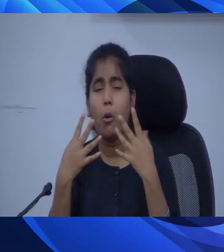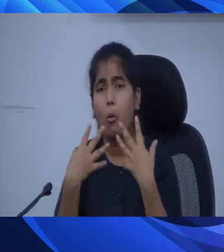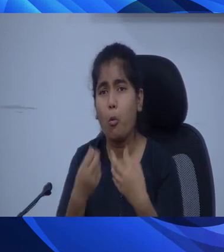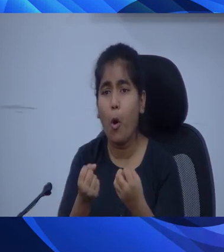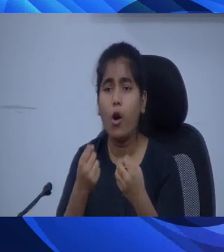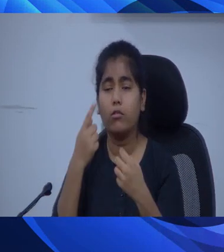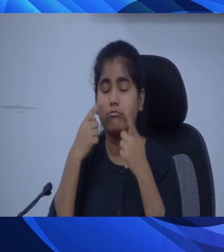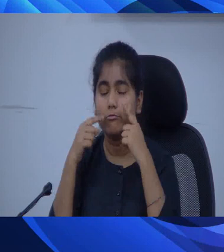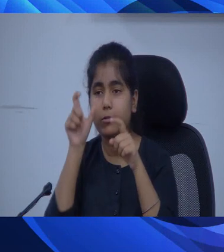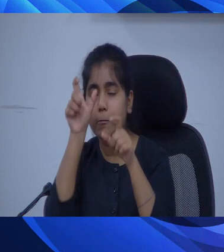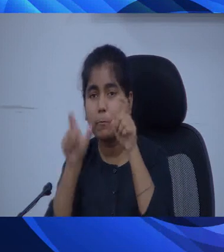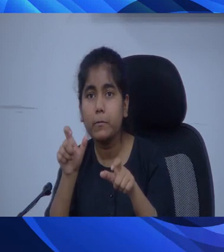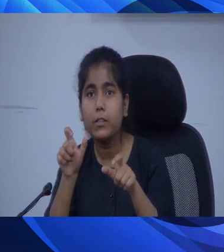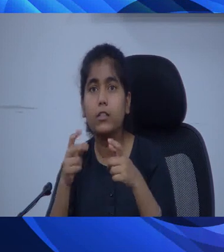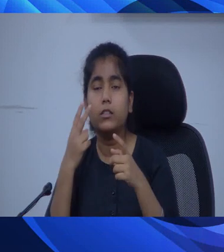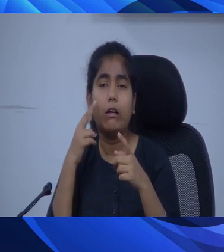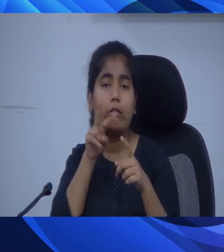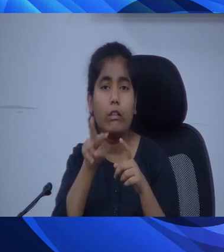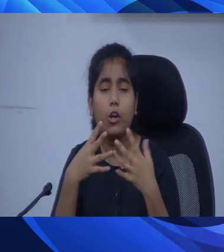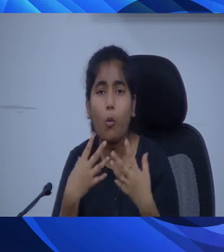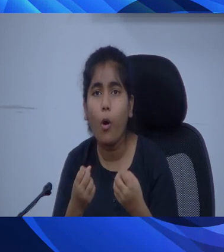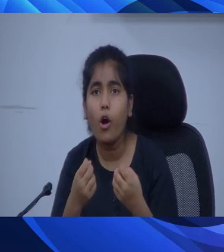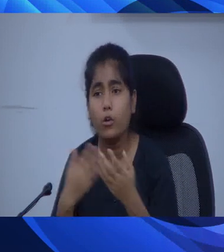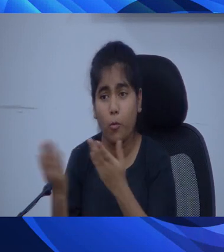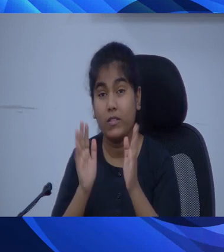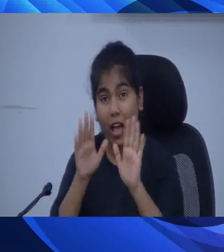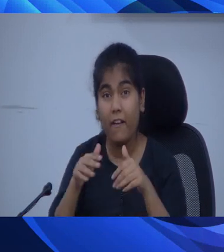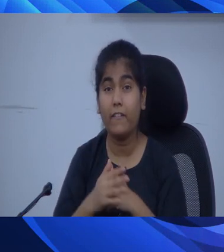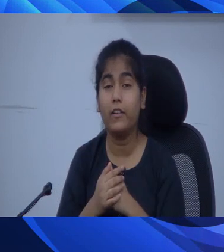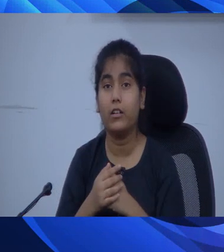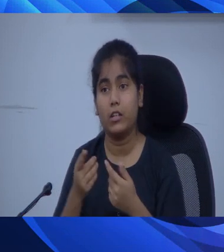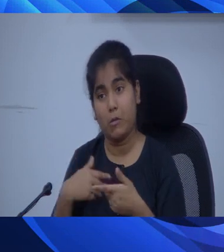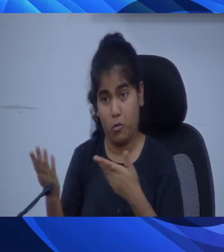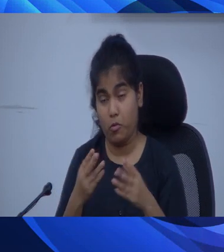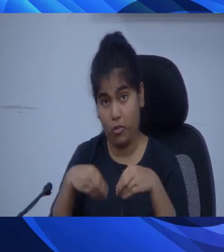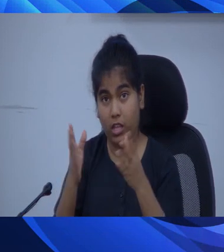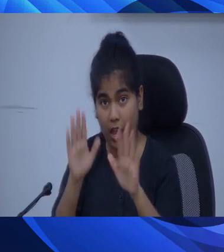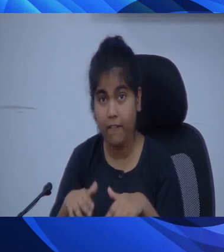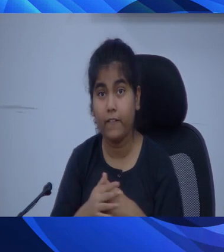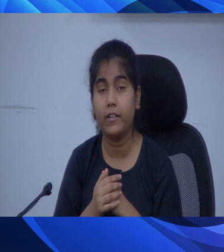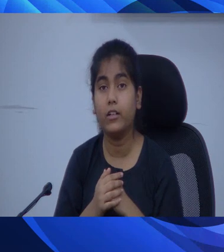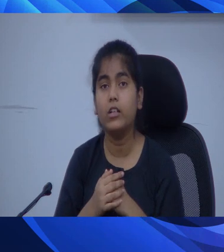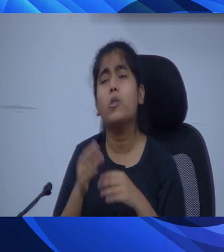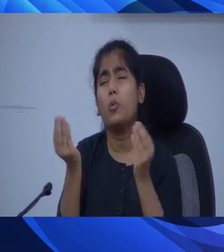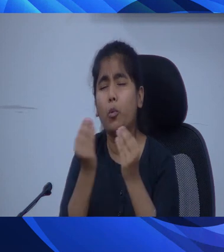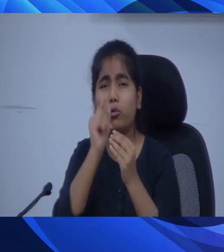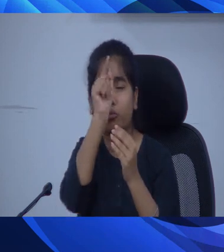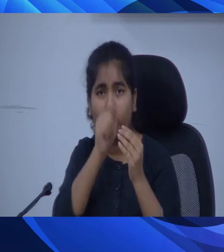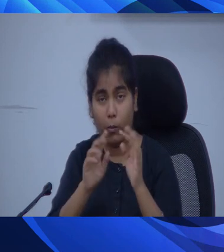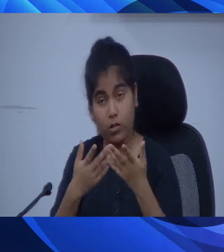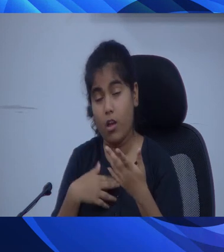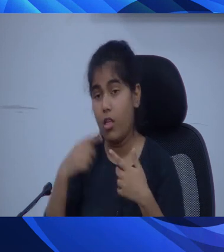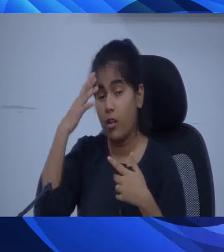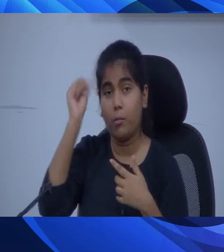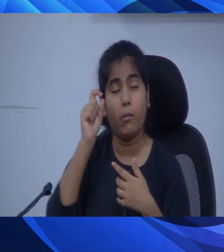करना चाहे जिसके लिए प्रावधान और सुविधा है, फैसिलिटी है, क्या आपने वो सुविधा मुहैया कराई है? वो हैं कुछ चीज़ें